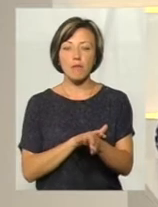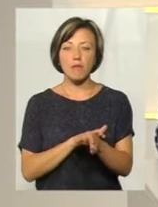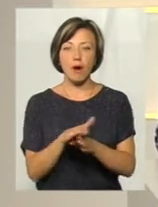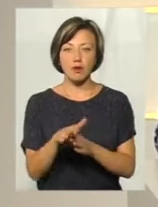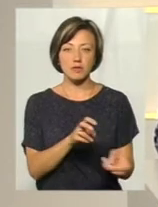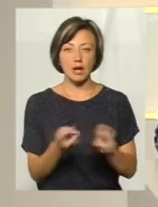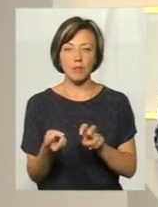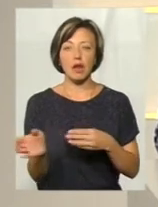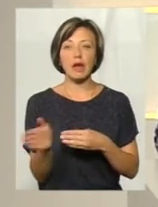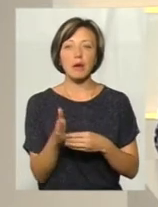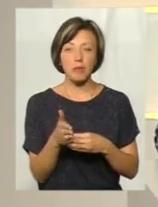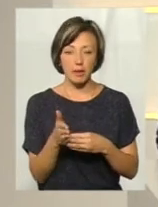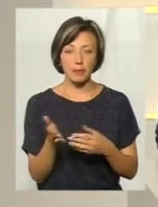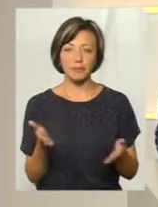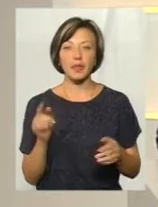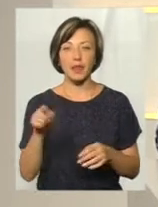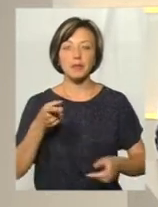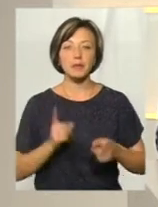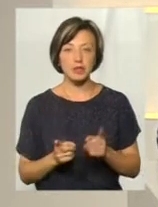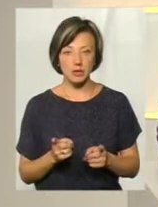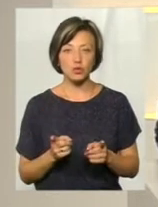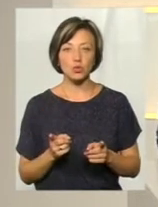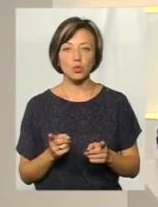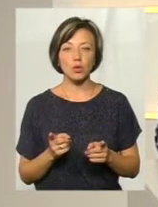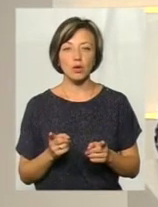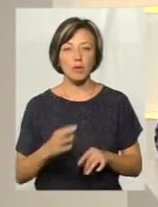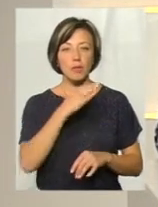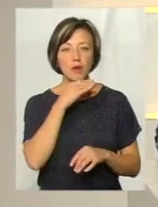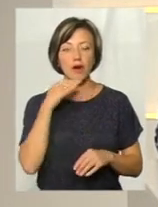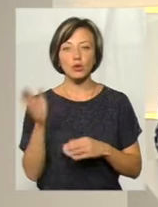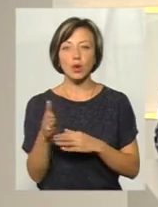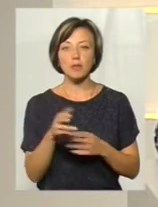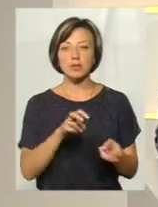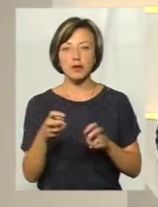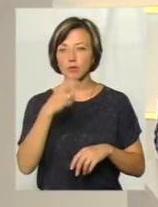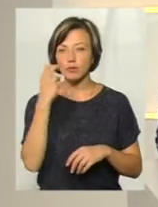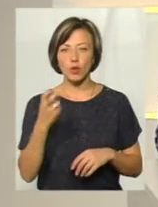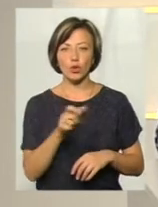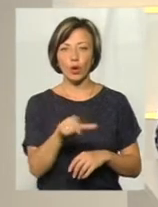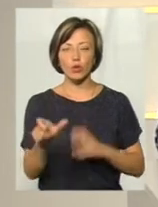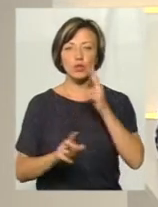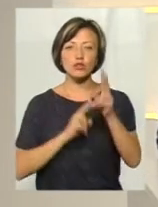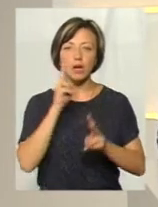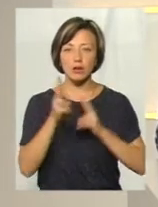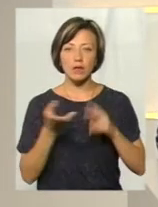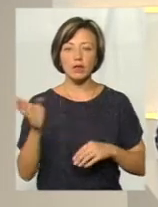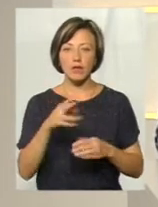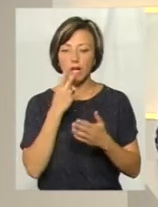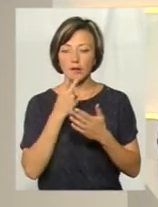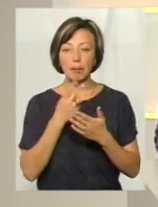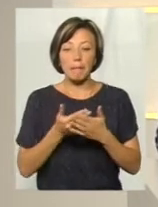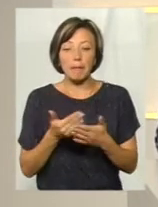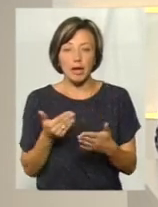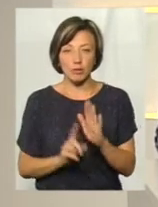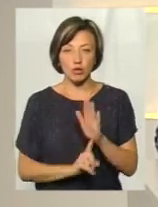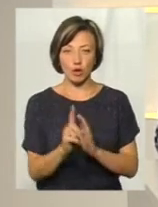загибель риби. Ну, там дійсно багато риби загинуло, сморять, люди жаліються. Давайте перед тим, як ми